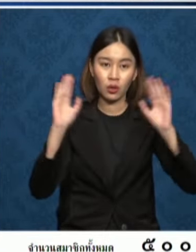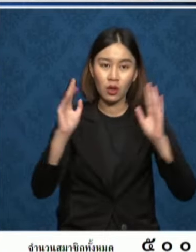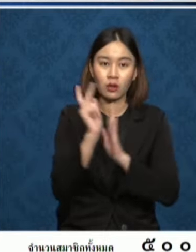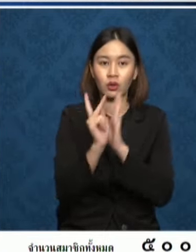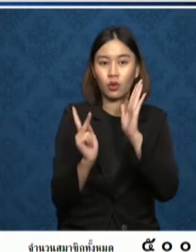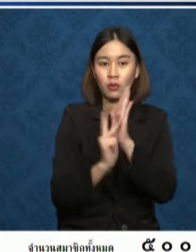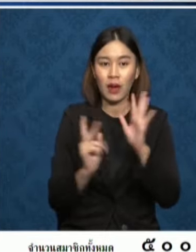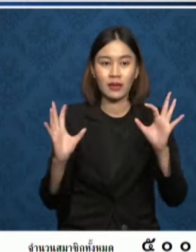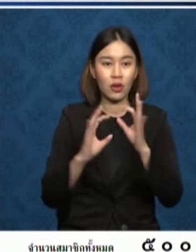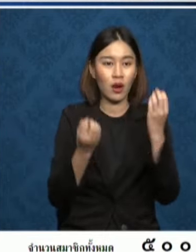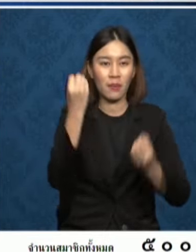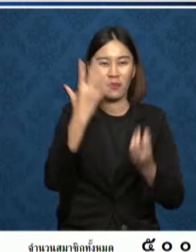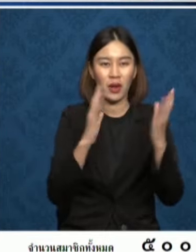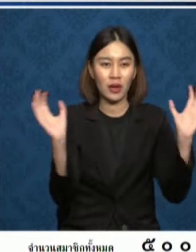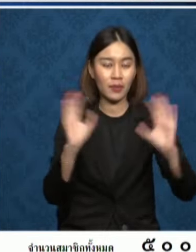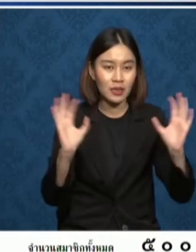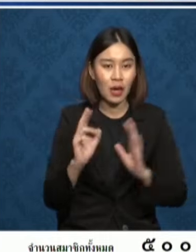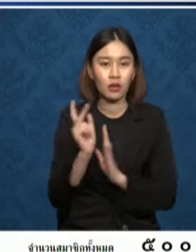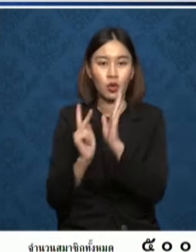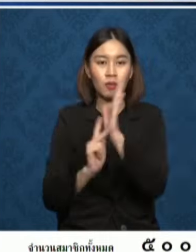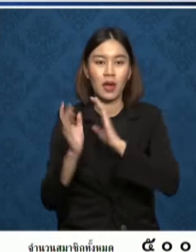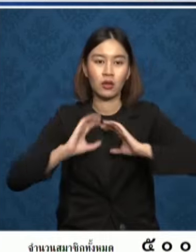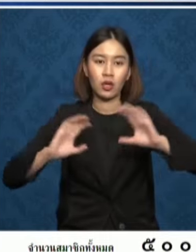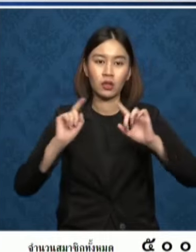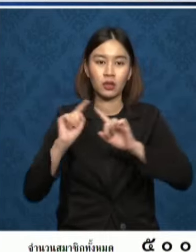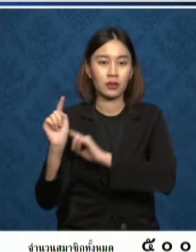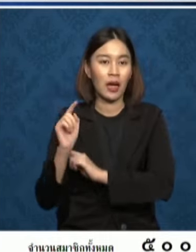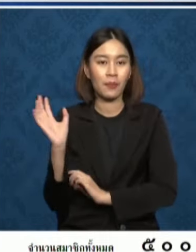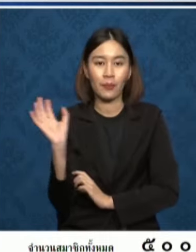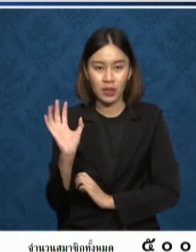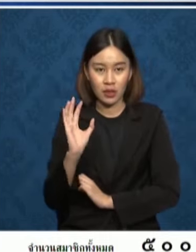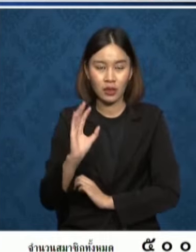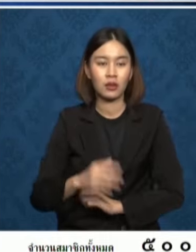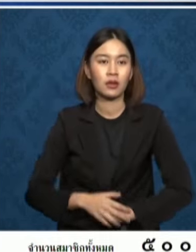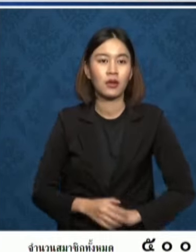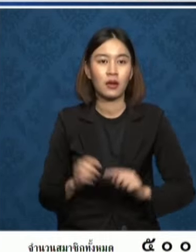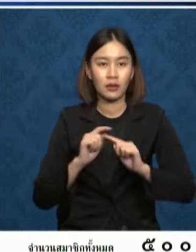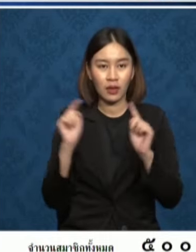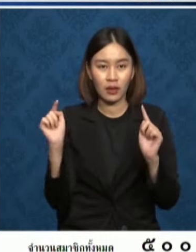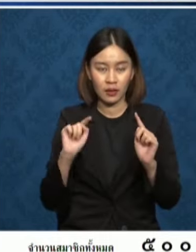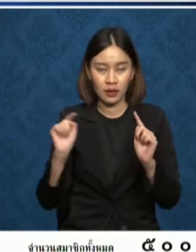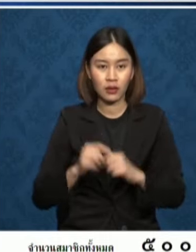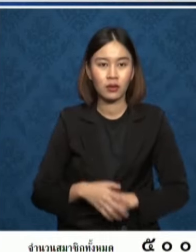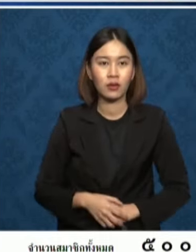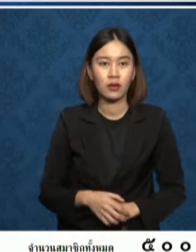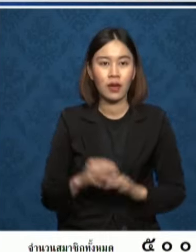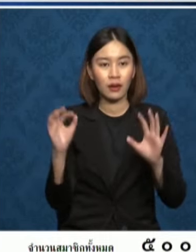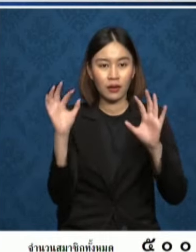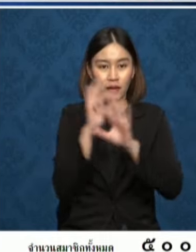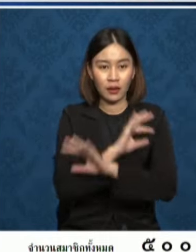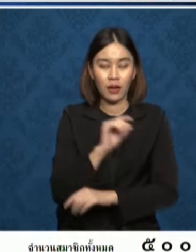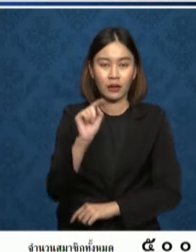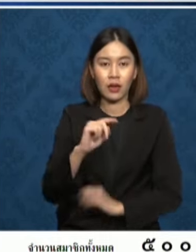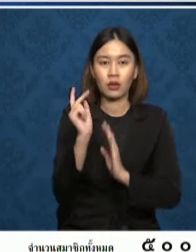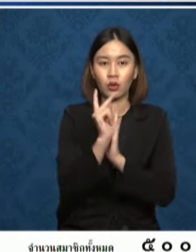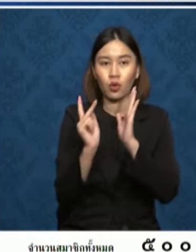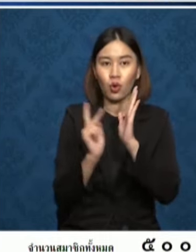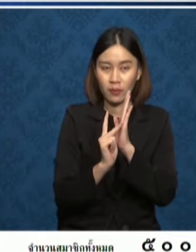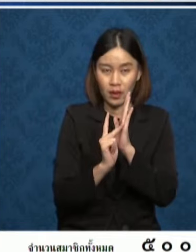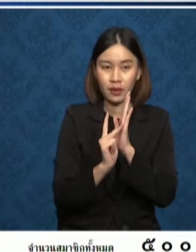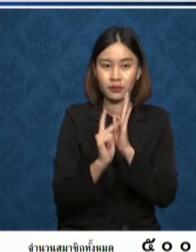กฎหมายเกี่ยวกับป่าไม้หรือกฎหมายอื่นๆของรัฐในบริเวณนั้นนะครับเป็นการเป็นลักษณะของกฎหมาย